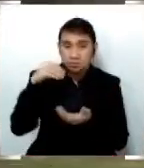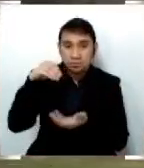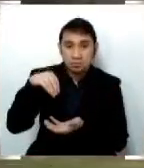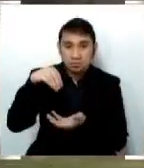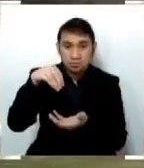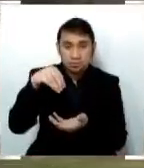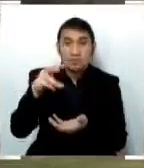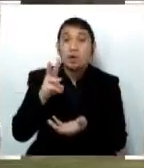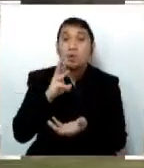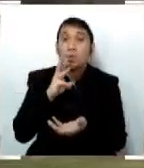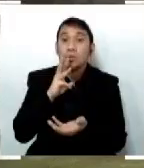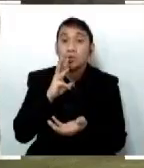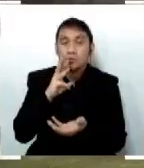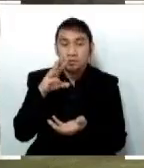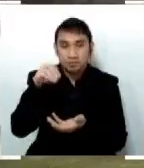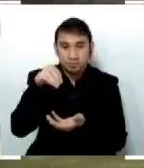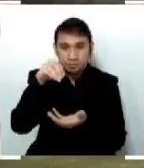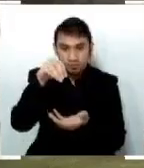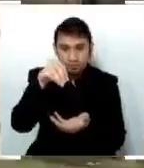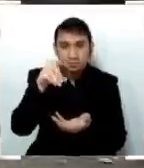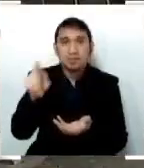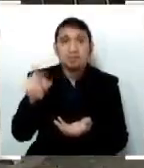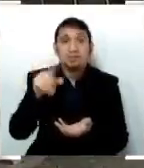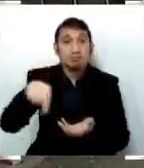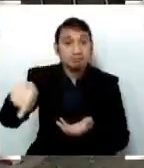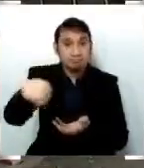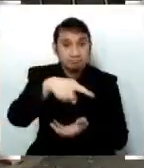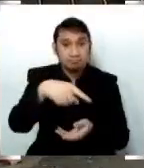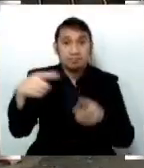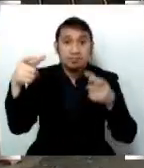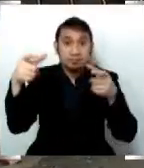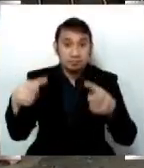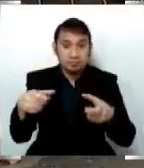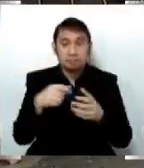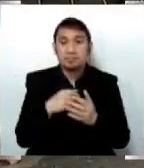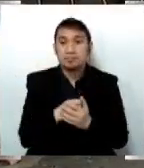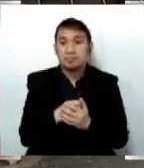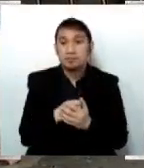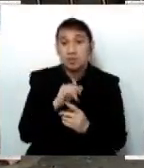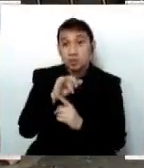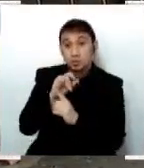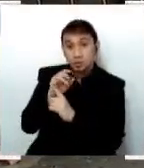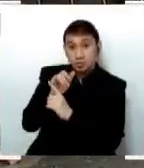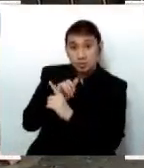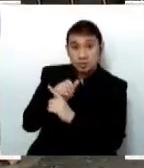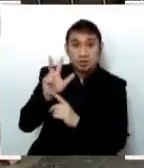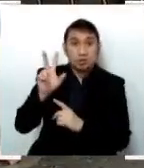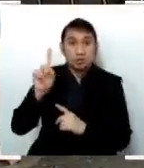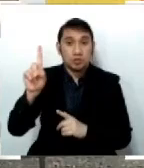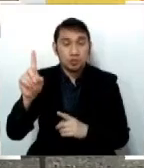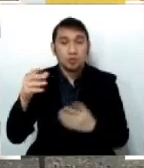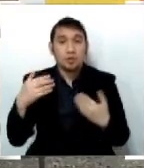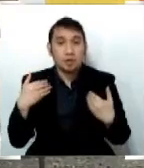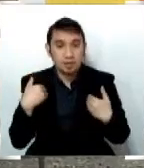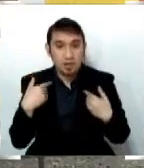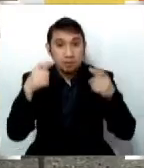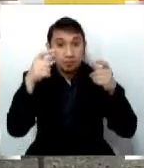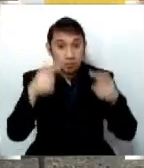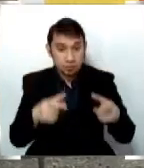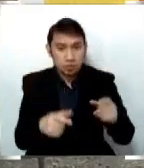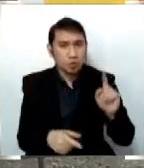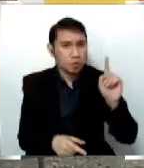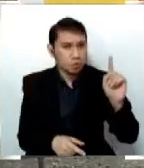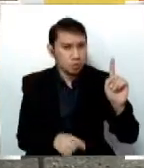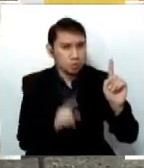lokal na pamahalaan sa mga apektado ng lockdown. July 31 din isinailalim sa special concern lockdown ang isang bahagi